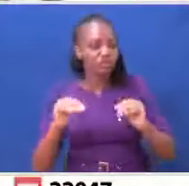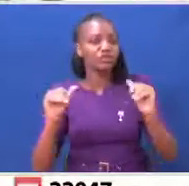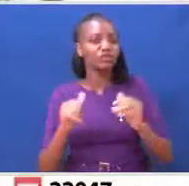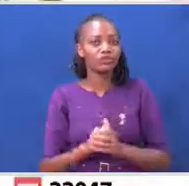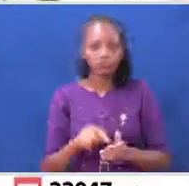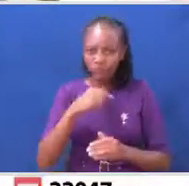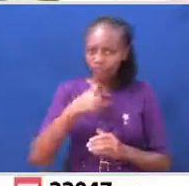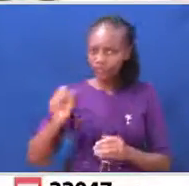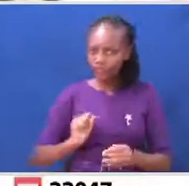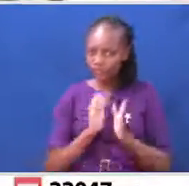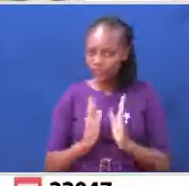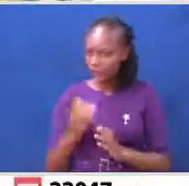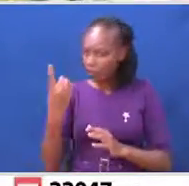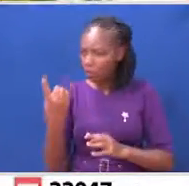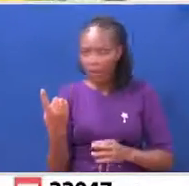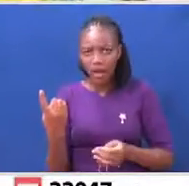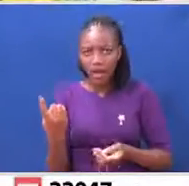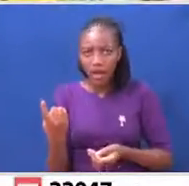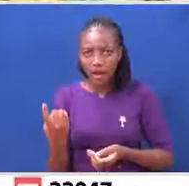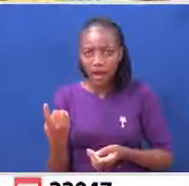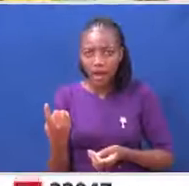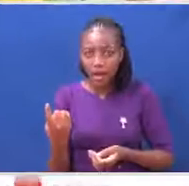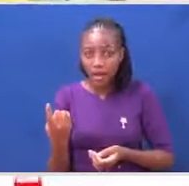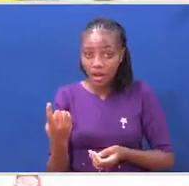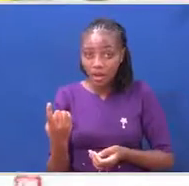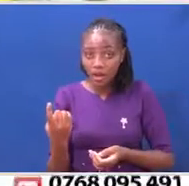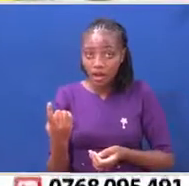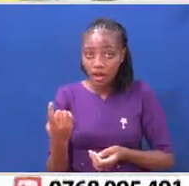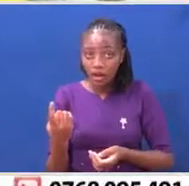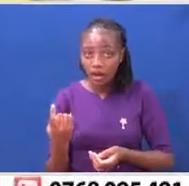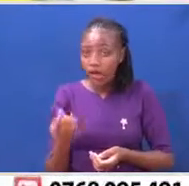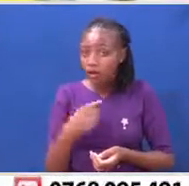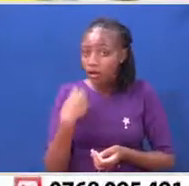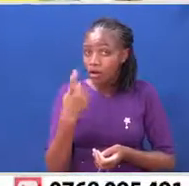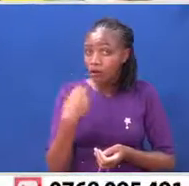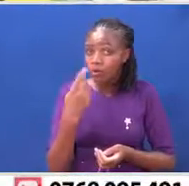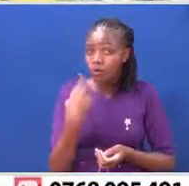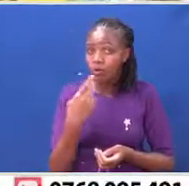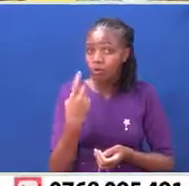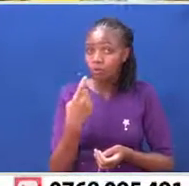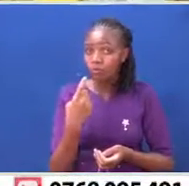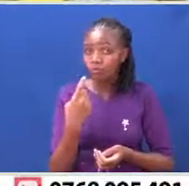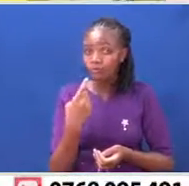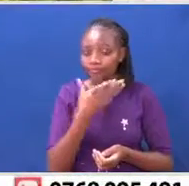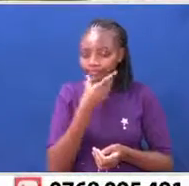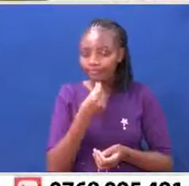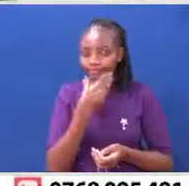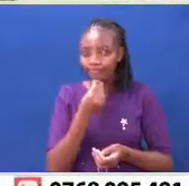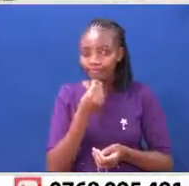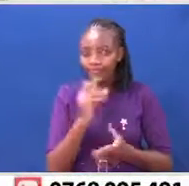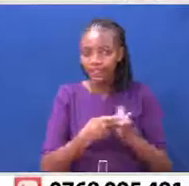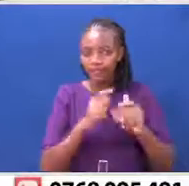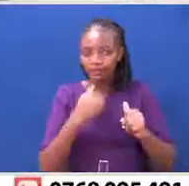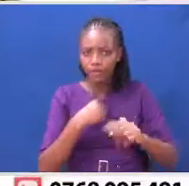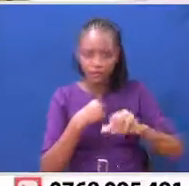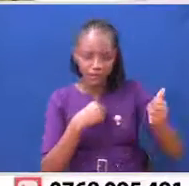Tuko na seneta mmoja, akiwa ni baba, tuwe na seneta mwingine akiwa ni mama.